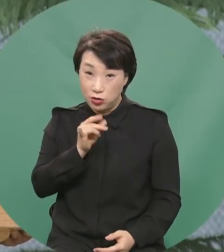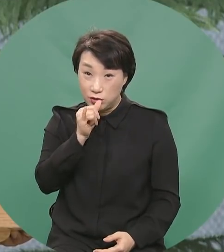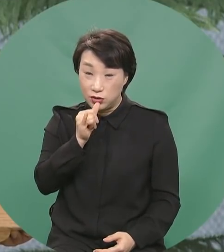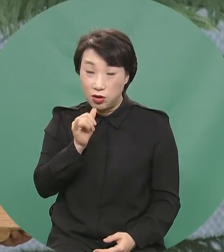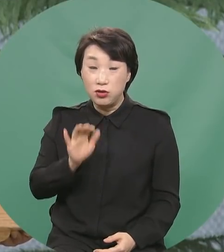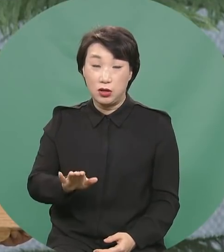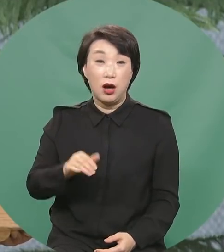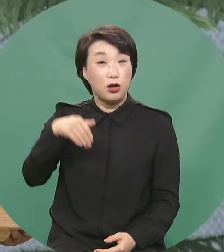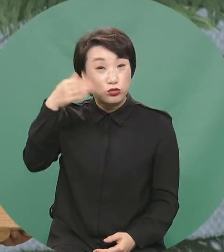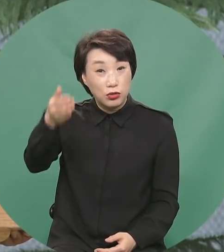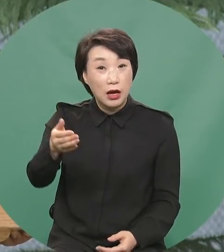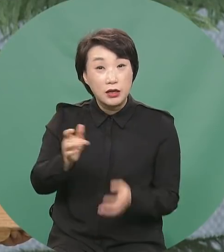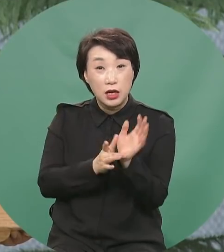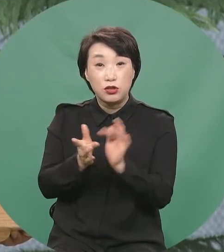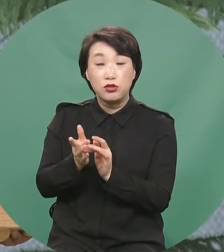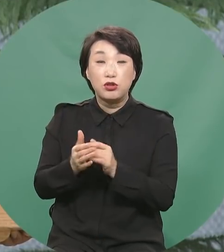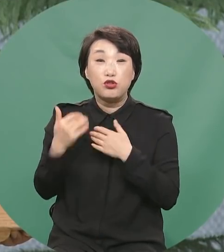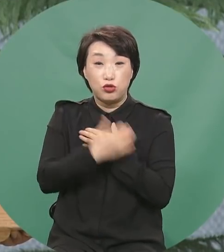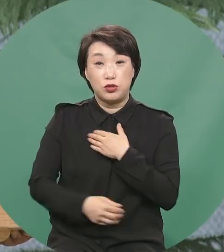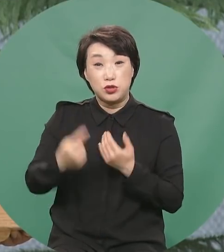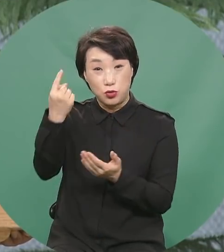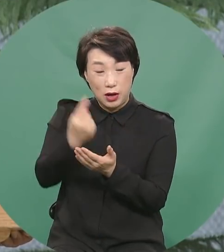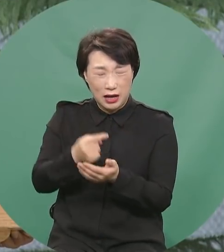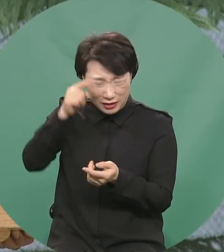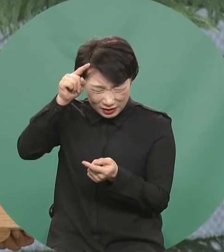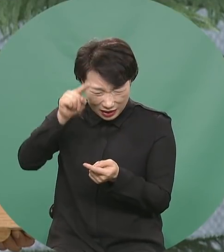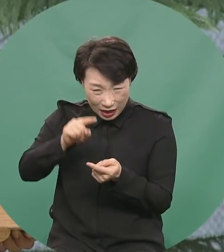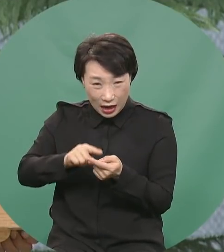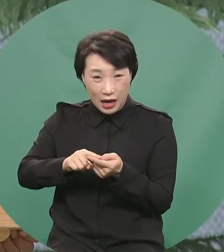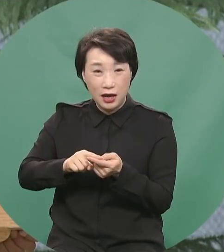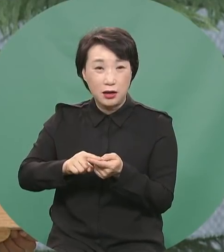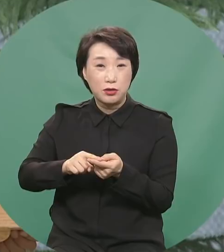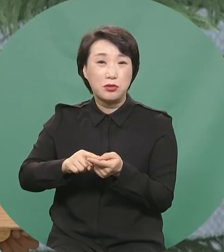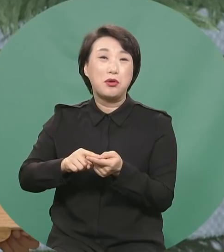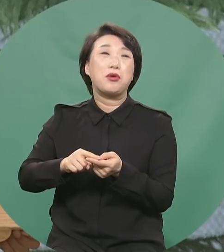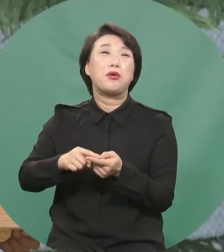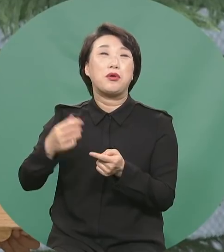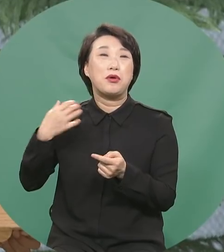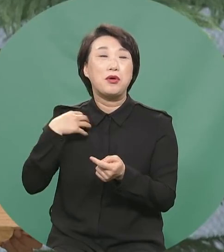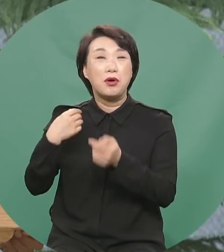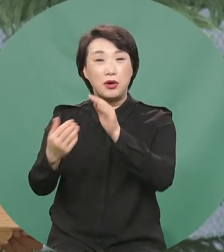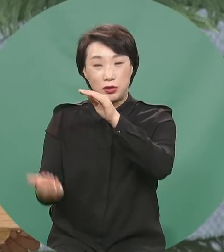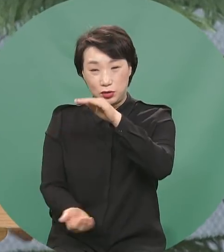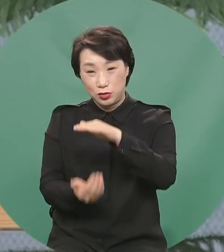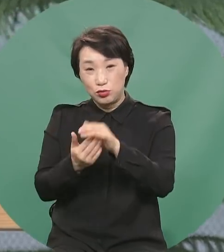땅에 오셔서 육신으로 그대로 이루어진 것은,